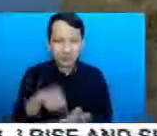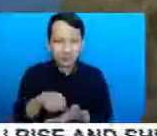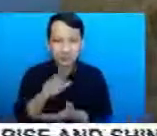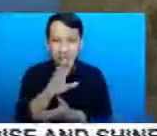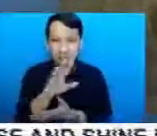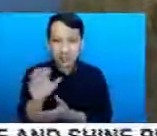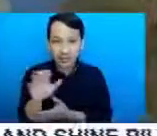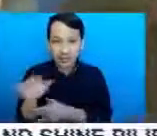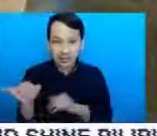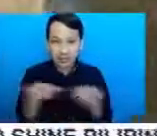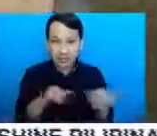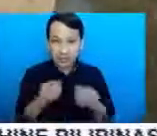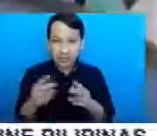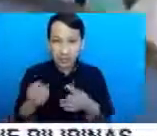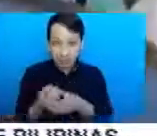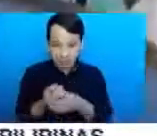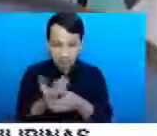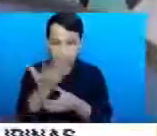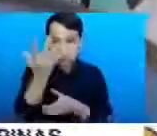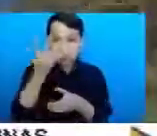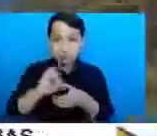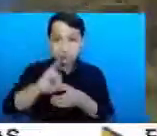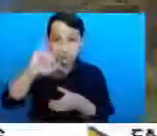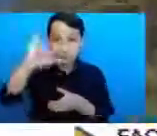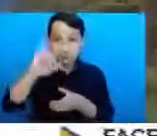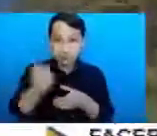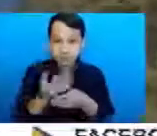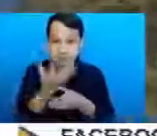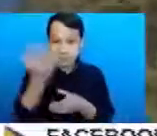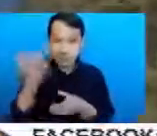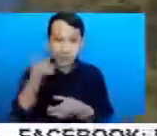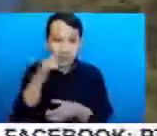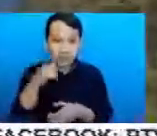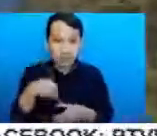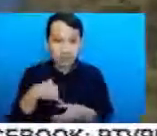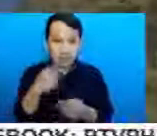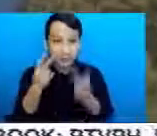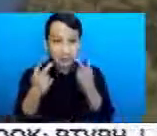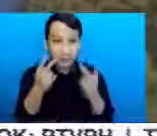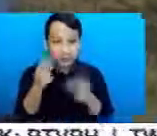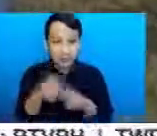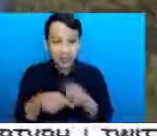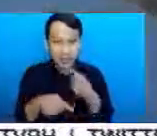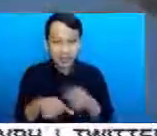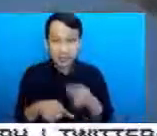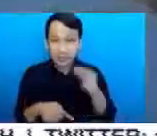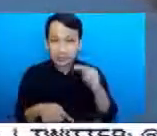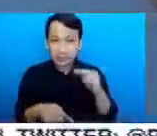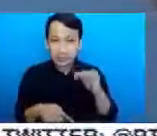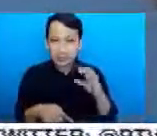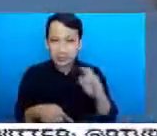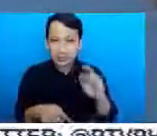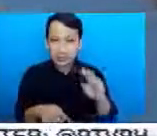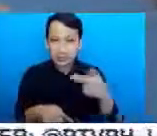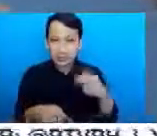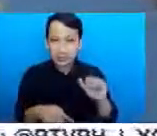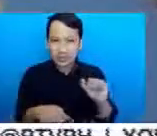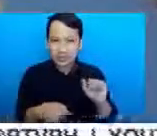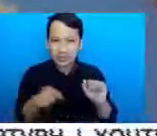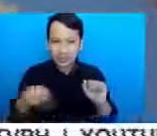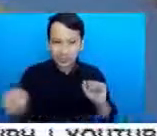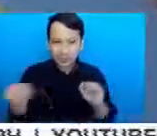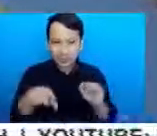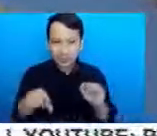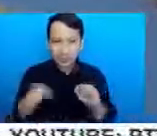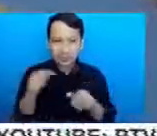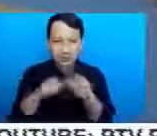Gahanda para doon sa worst case scenario. Sa ngayon, 5 barangays ang ating pinapalikas, di ba? Doon sa worst case scenario, with